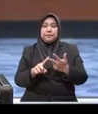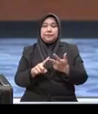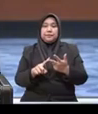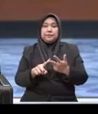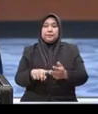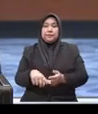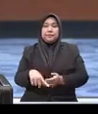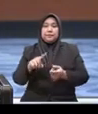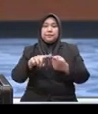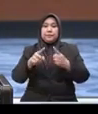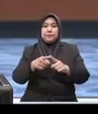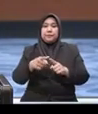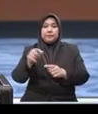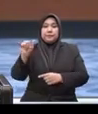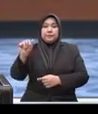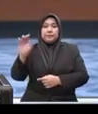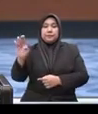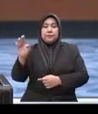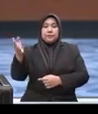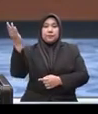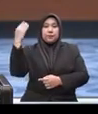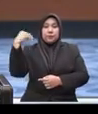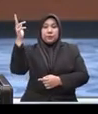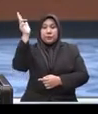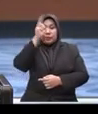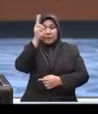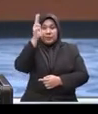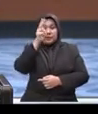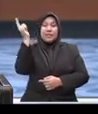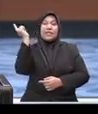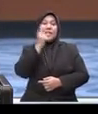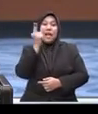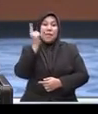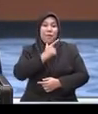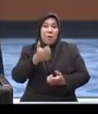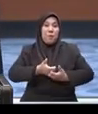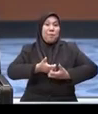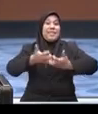Kenapa masa yang bawa kerajaan taknak Pisahkan